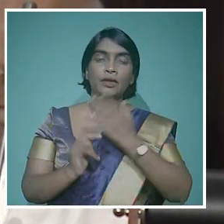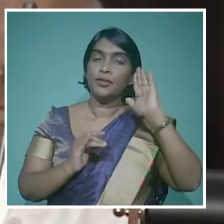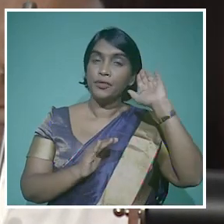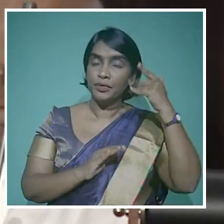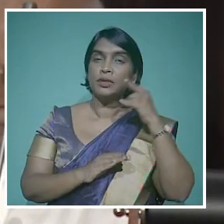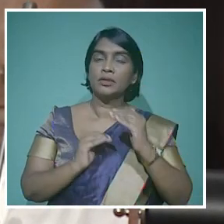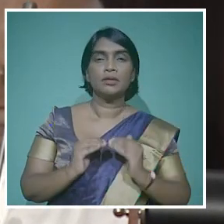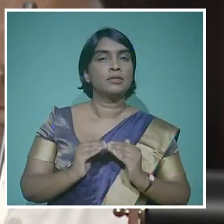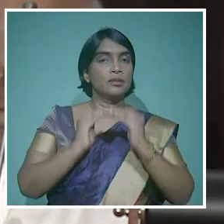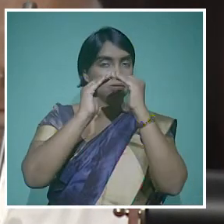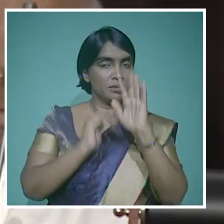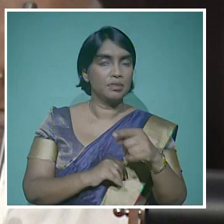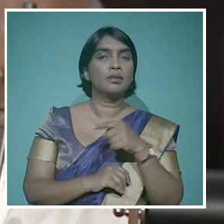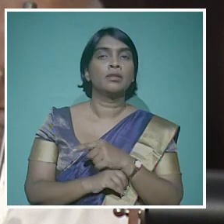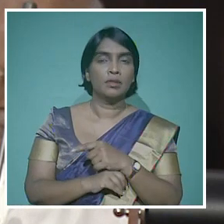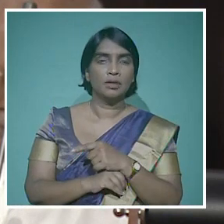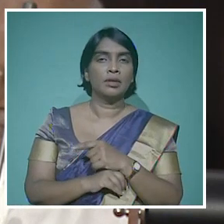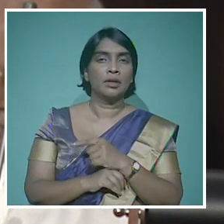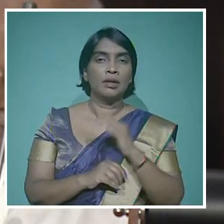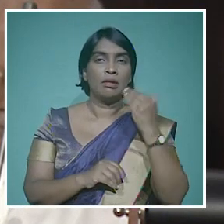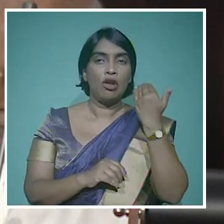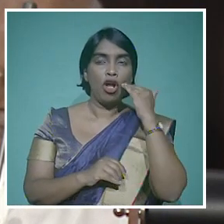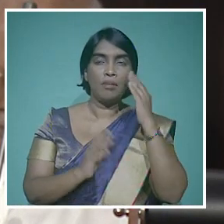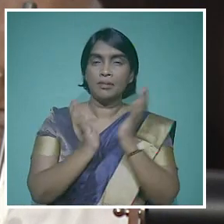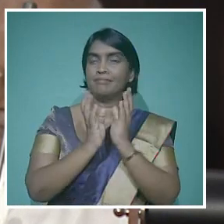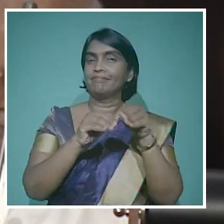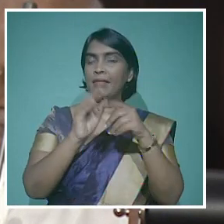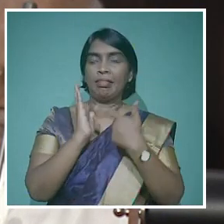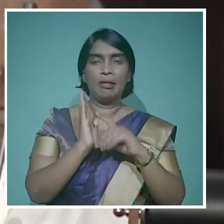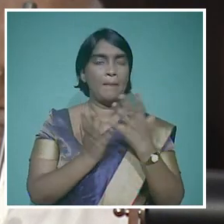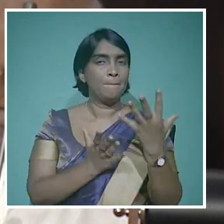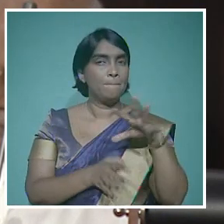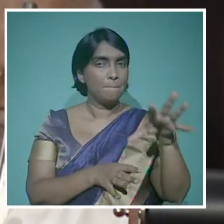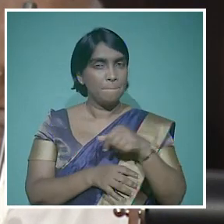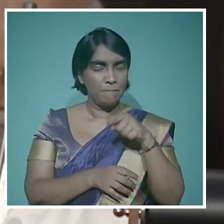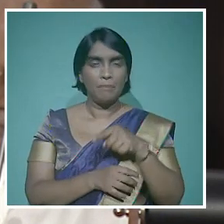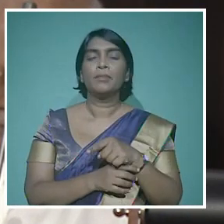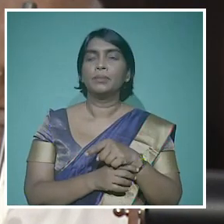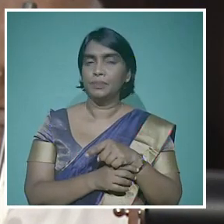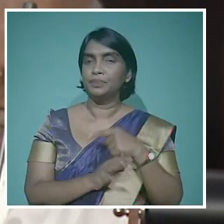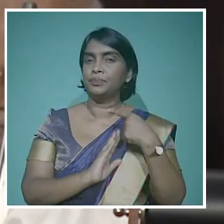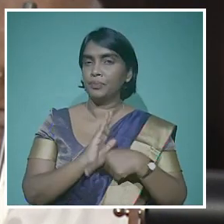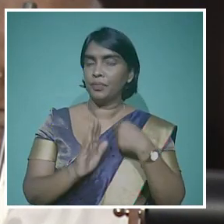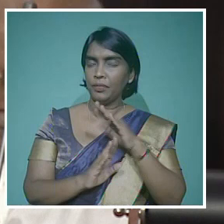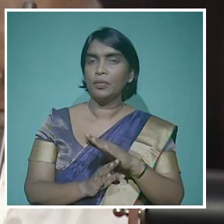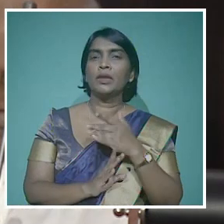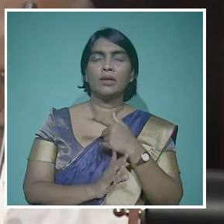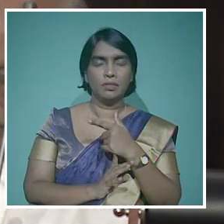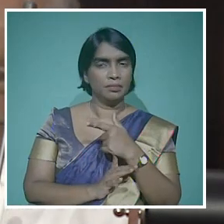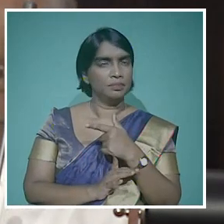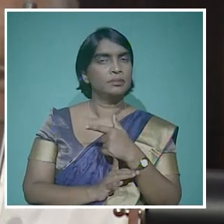විශේෂයෙන්ම සංවර්ධනය සඳහා ග්‍රීන් හයිඩ්‍රජන් තාක්ෂණය යොදා ගන්නට ලංකාවට තියෙන ග්‍රීන්